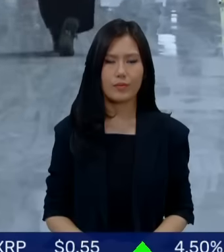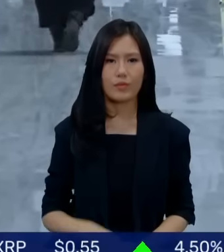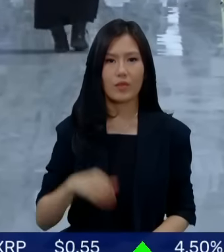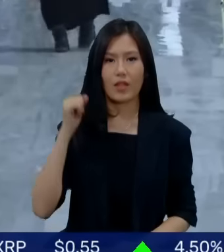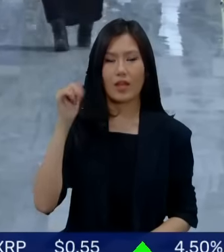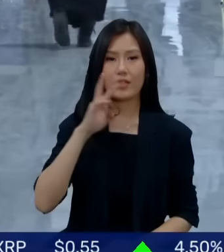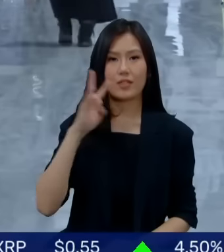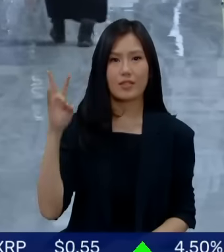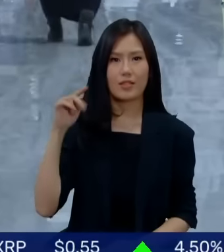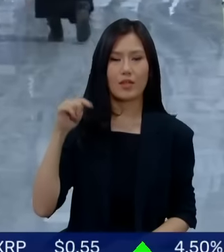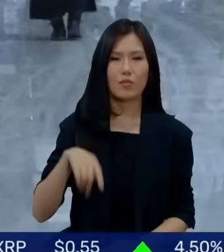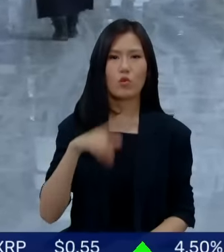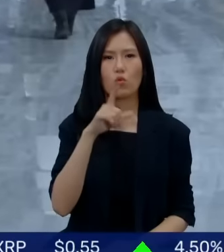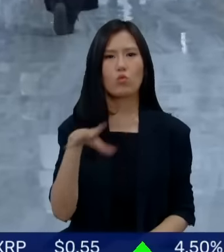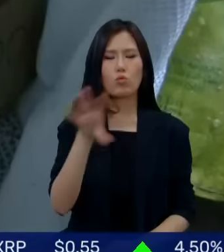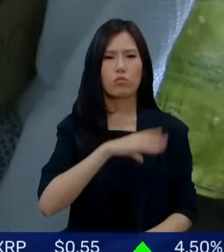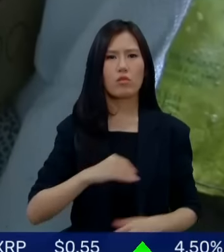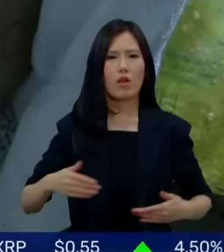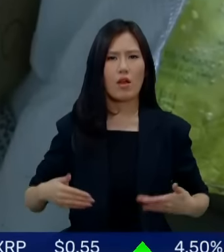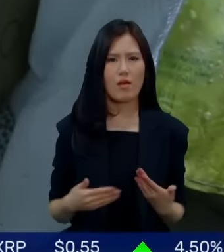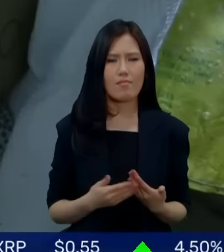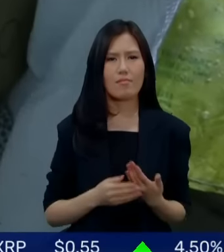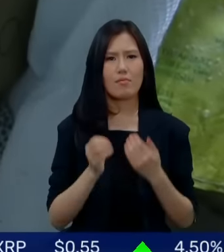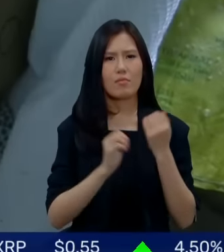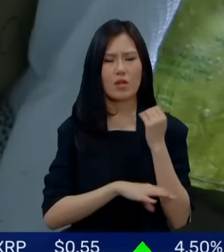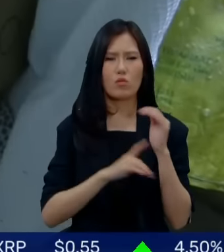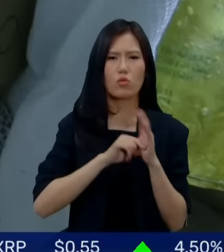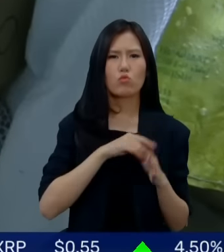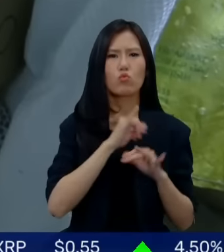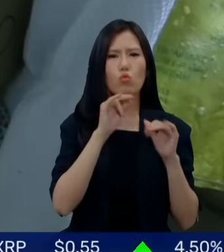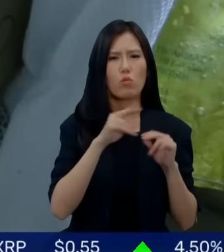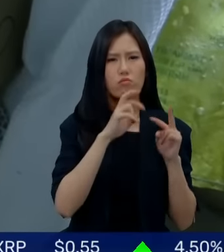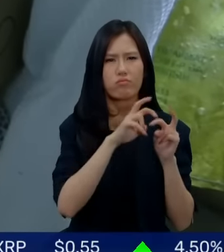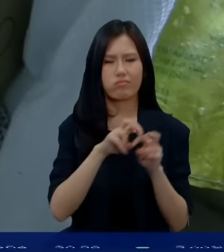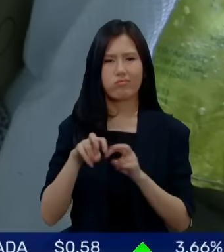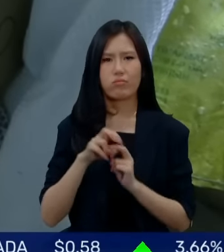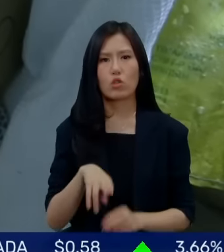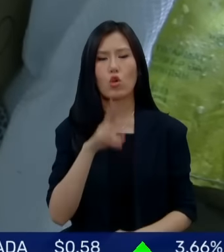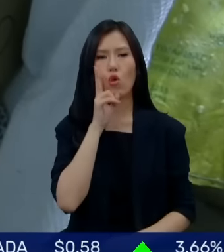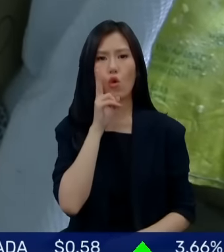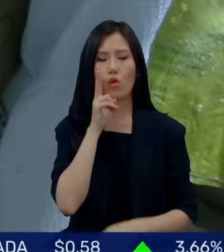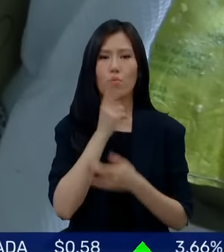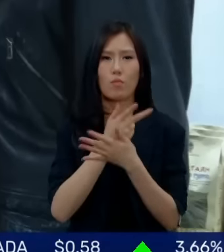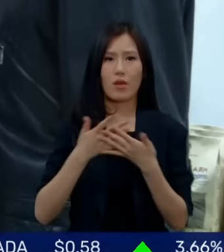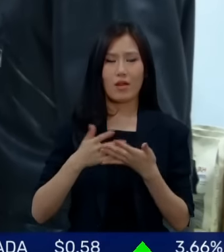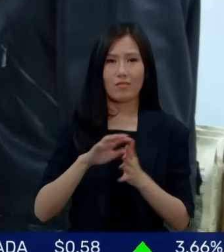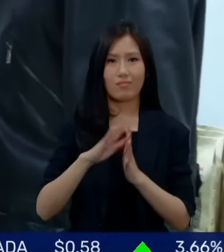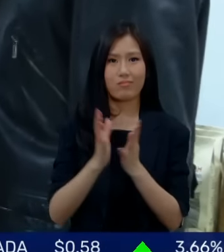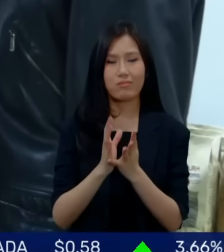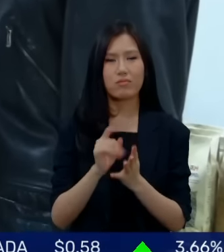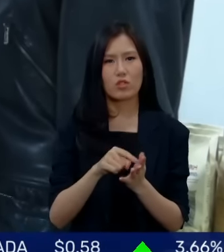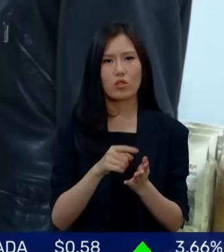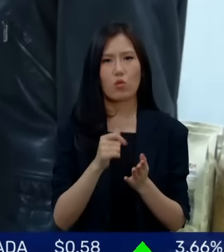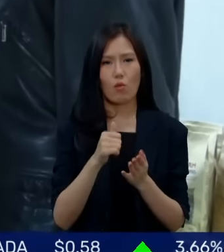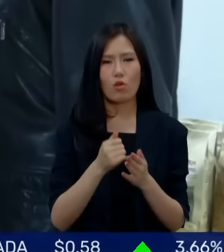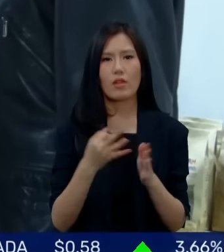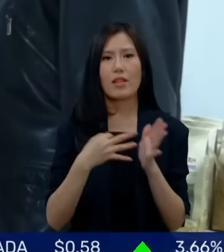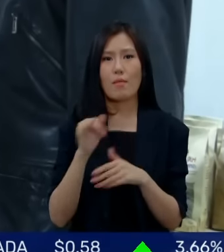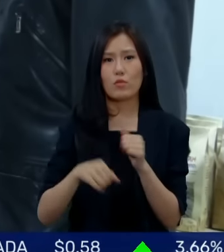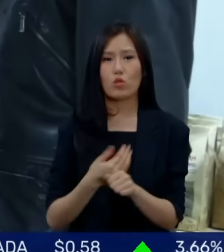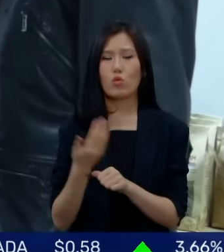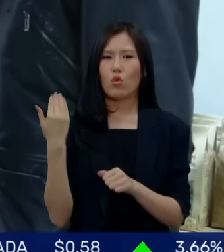Арчилсан намын зүгээс иргэдийн амжиргааны талаар тодорхой судалгаануудыг хийсэн байна. Өргөн хэрэглээний бараа бүтээгдэхүүний үн өнгөрсөн 8 жилийн хугацаанд 2-3